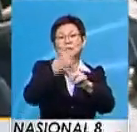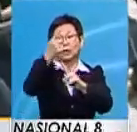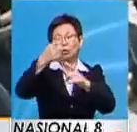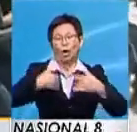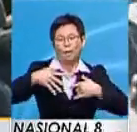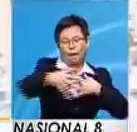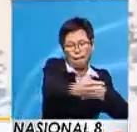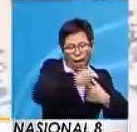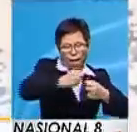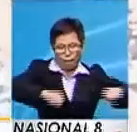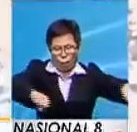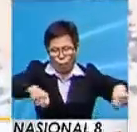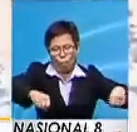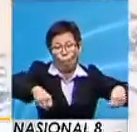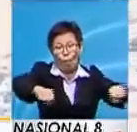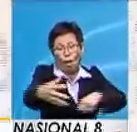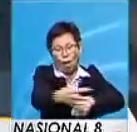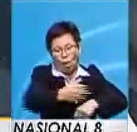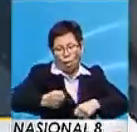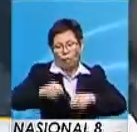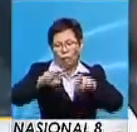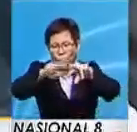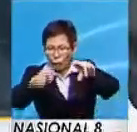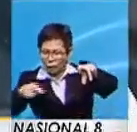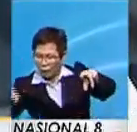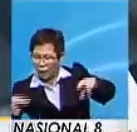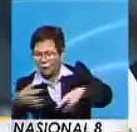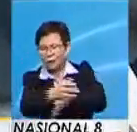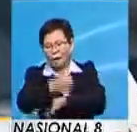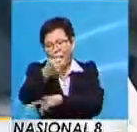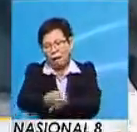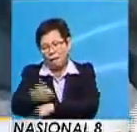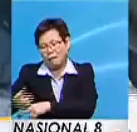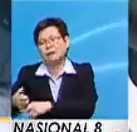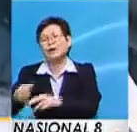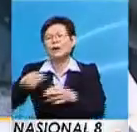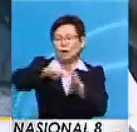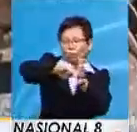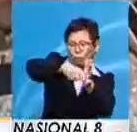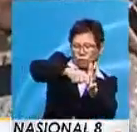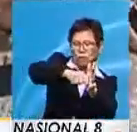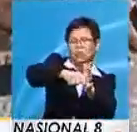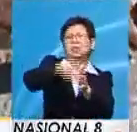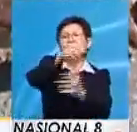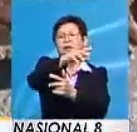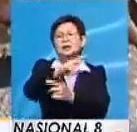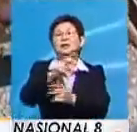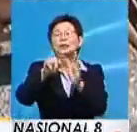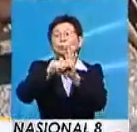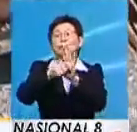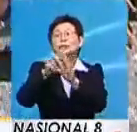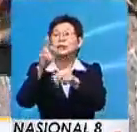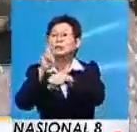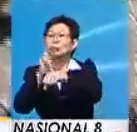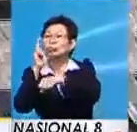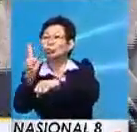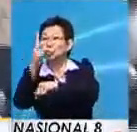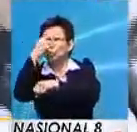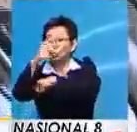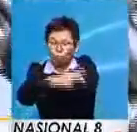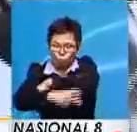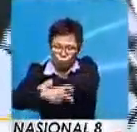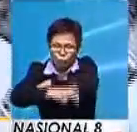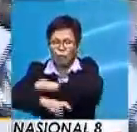merampas sebuah motosikal, rangka motosikal dan beberapa peralatan seperti kunci pendua yang digunakan untuk mencuri.